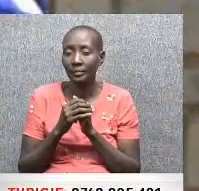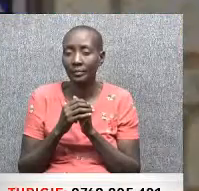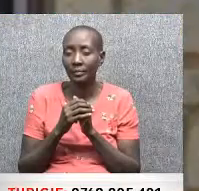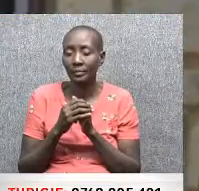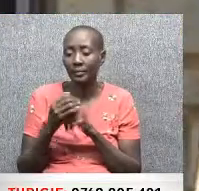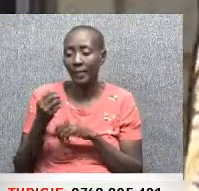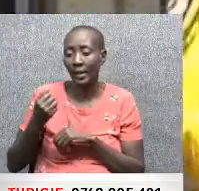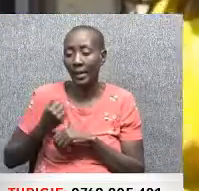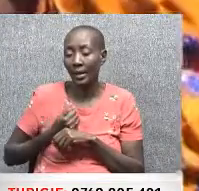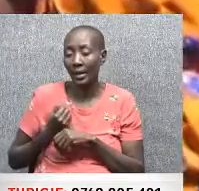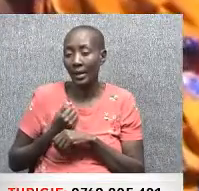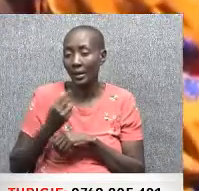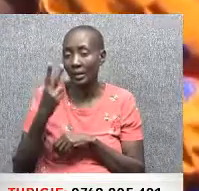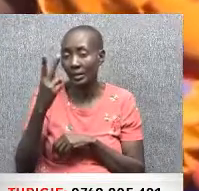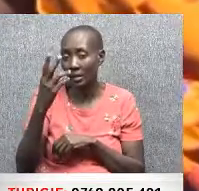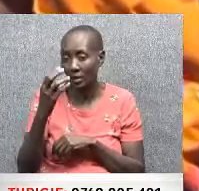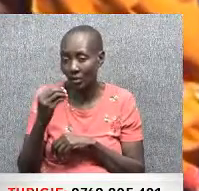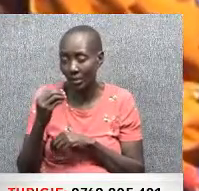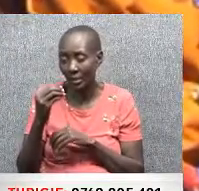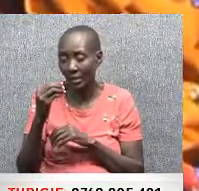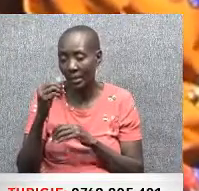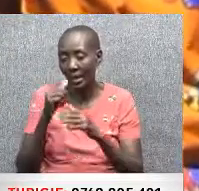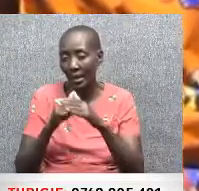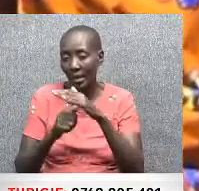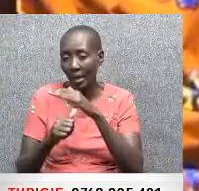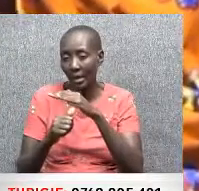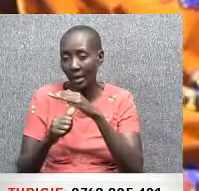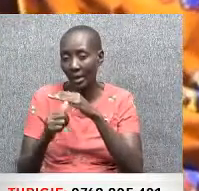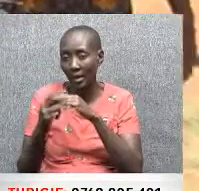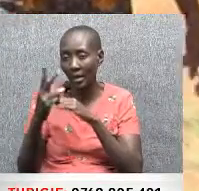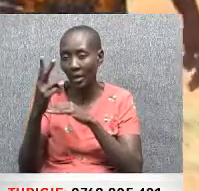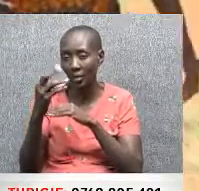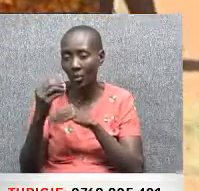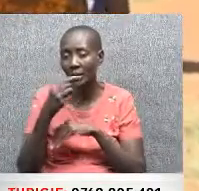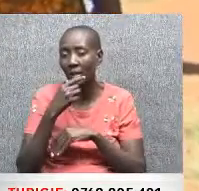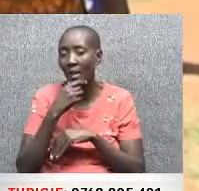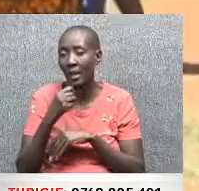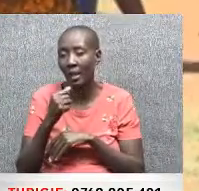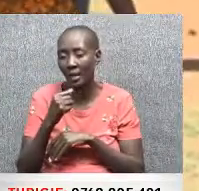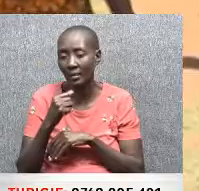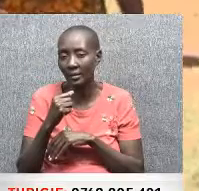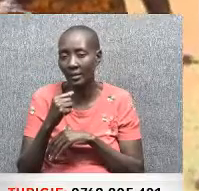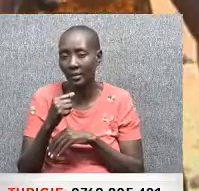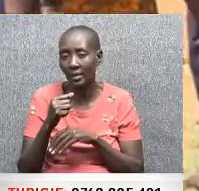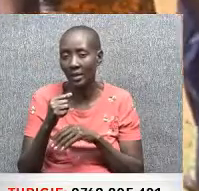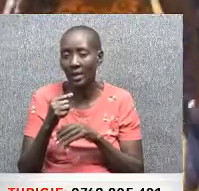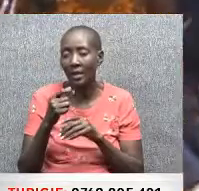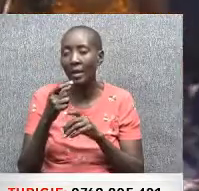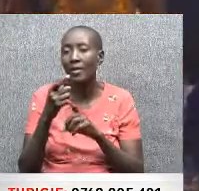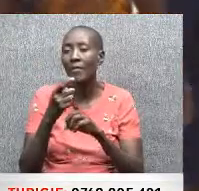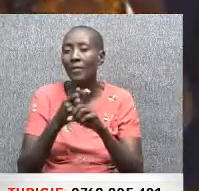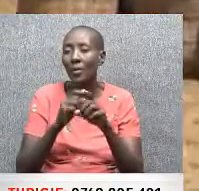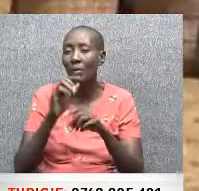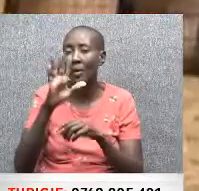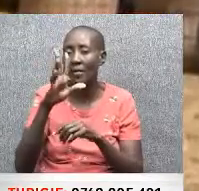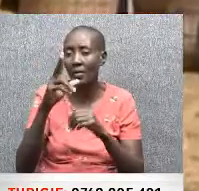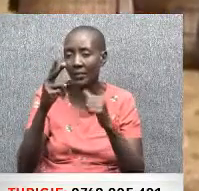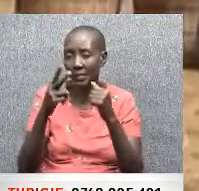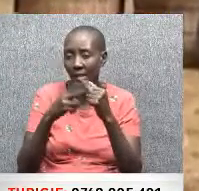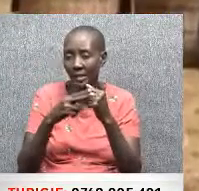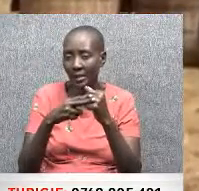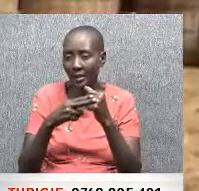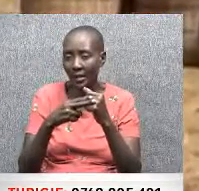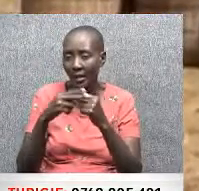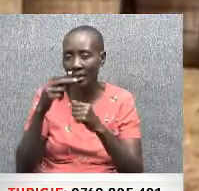Wasichana 20 walio chini ya umri wa miaka 20 ni miongoni mwa wale 57 waliofuzu baada ya